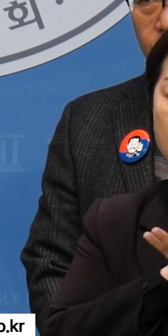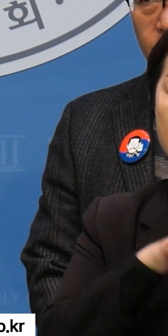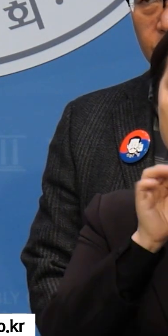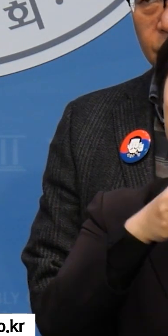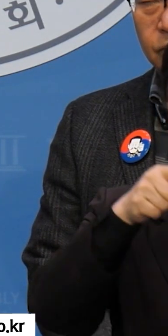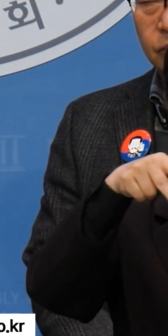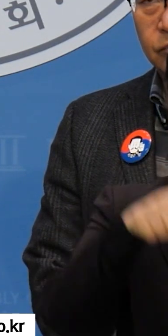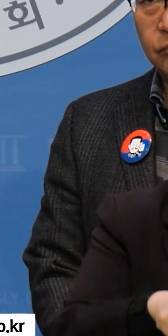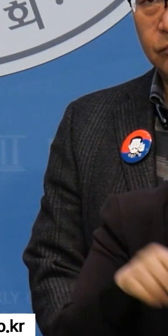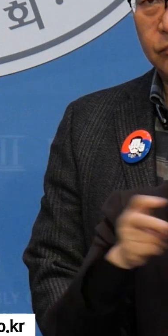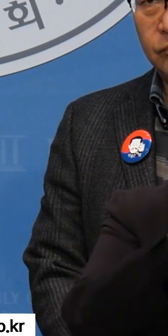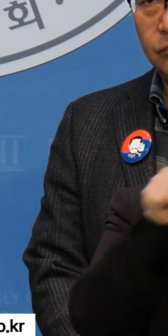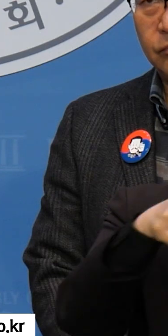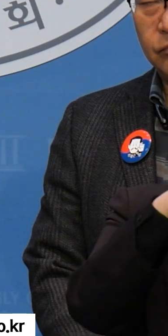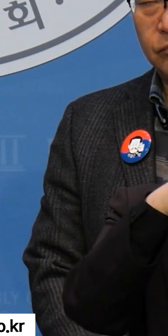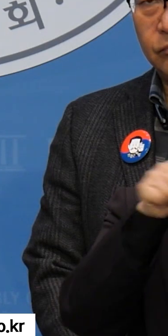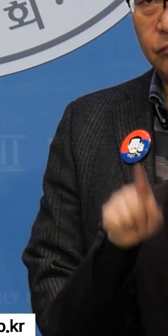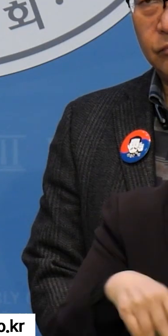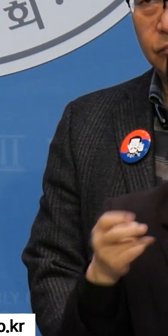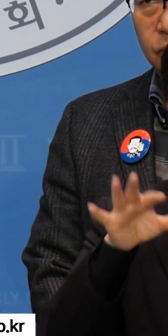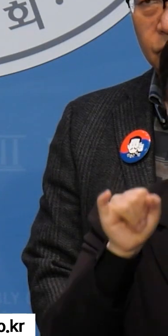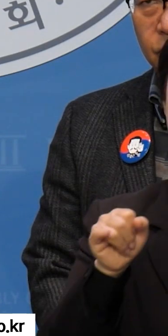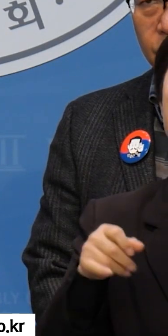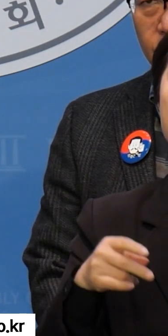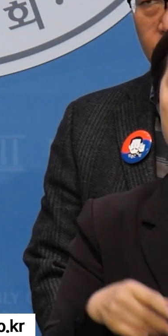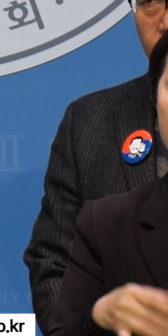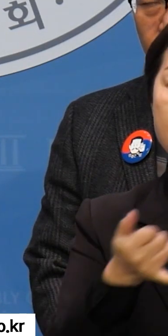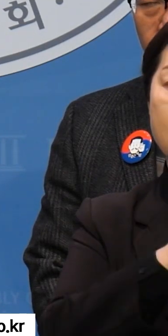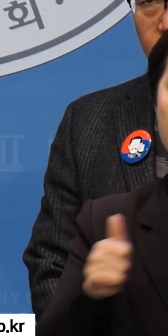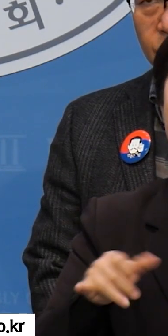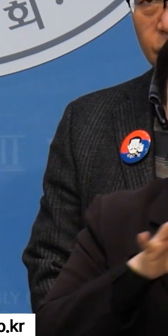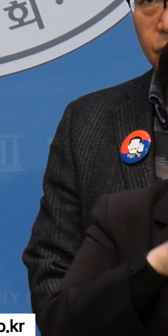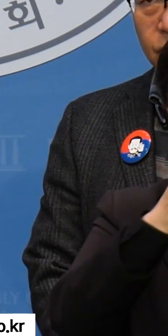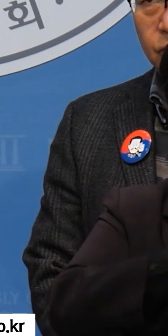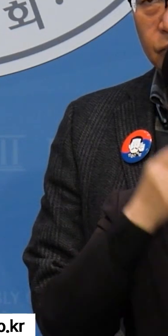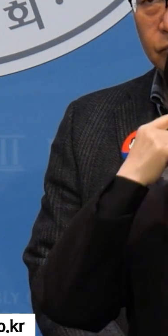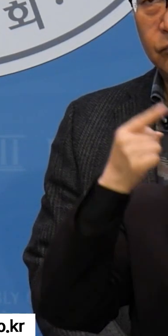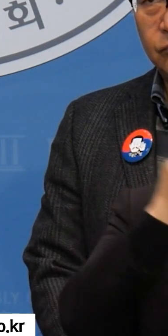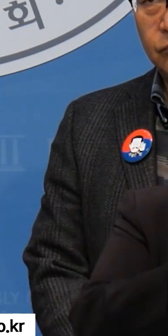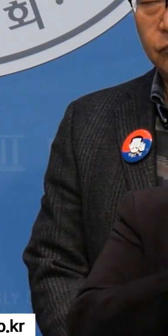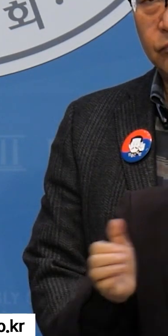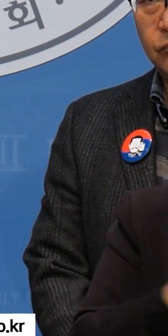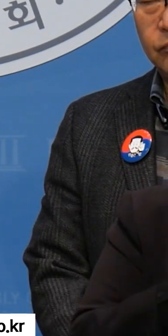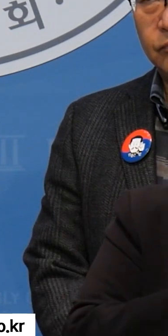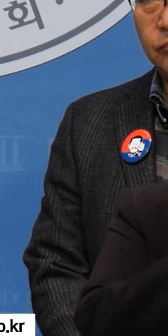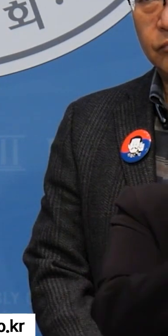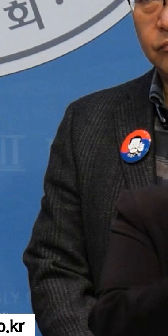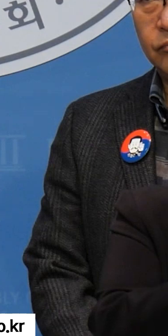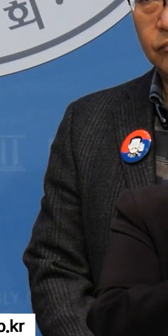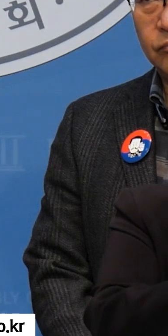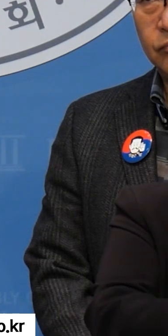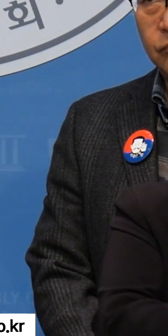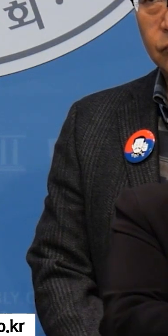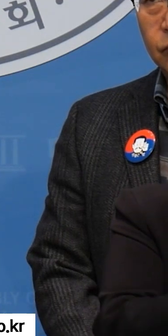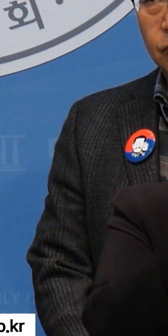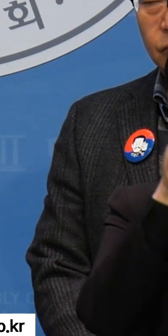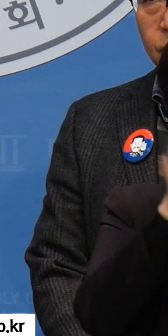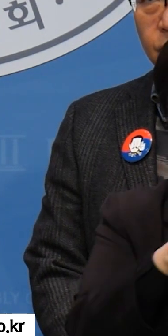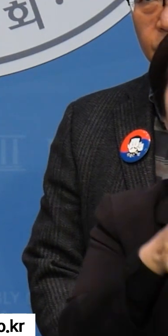김성주 의원님, 박상혁 의원님, 그리고 저 김민석, 이렇게 관련 법을 발의했습니다. 주식비, 부식비, 취사 연료비,